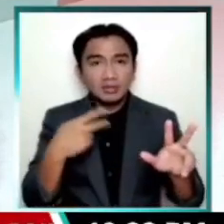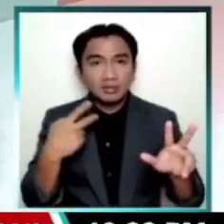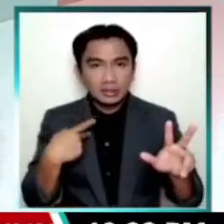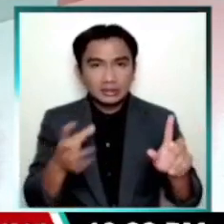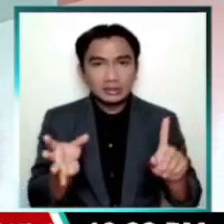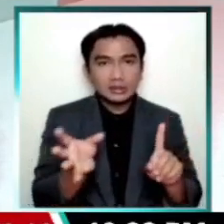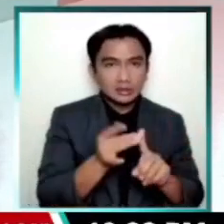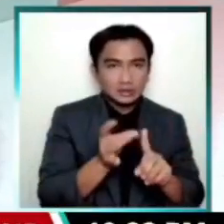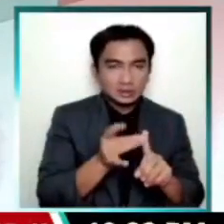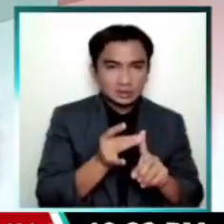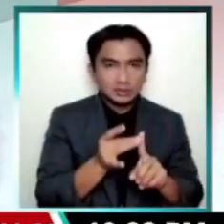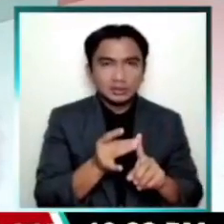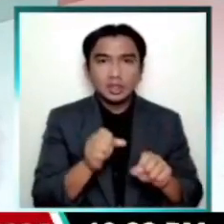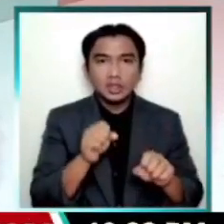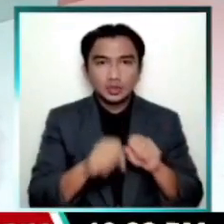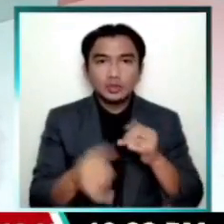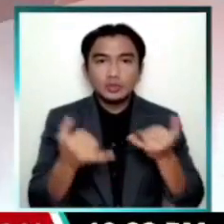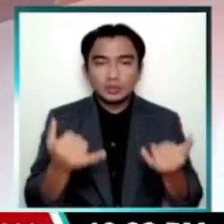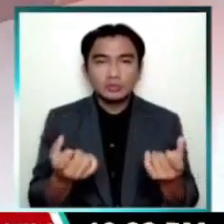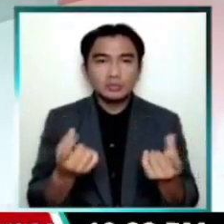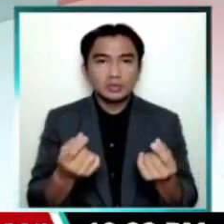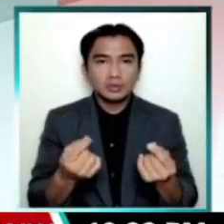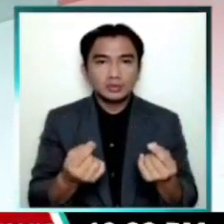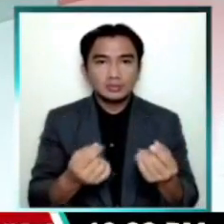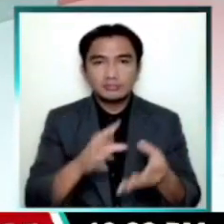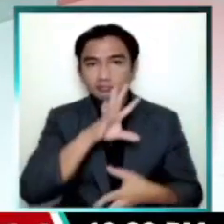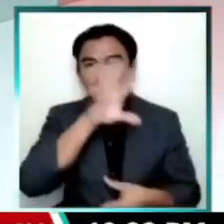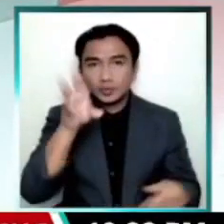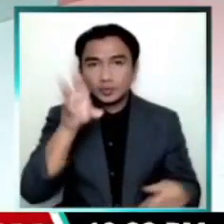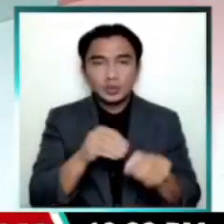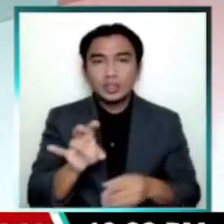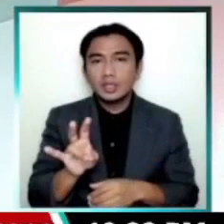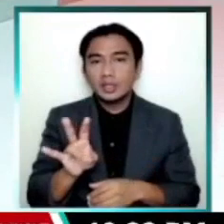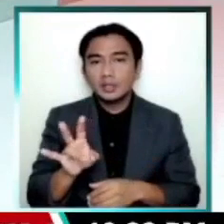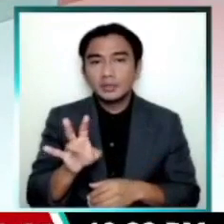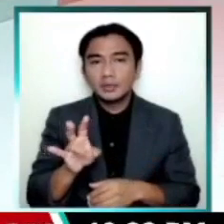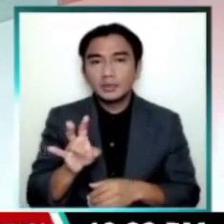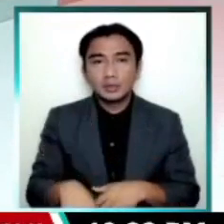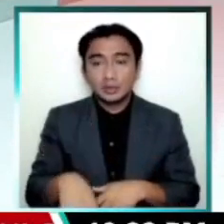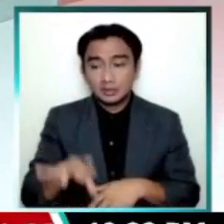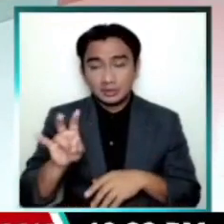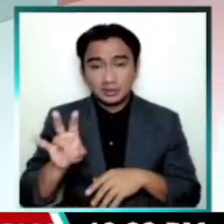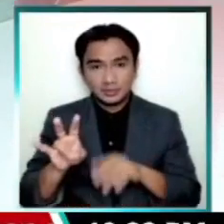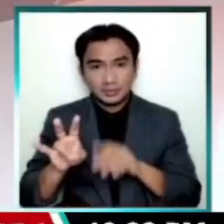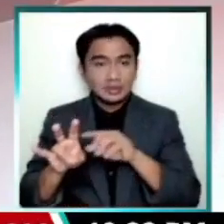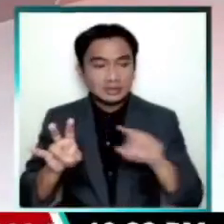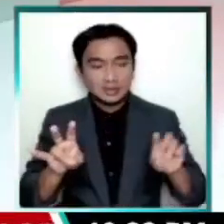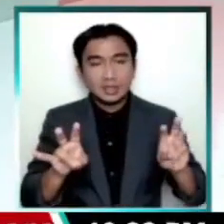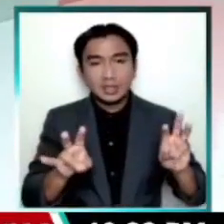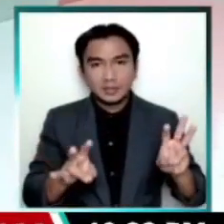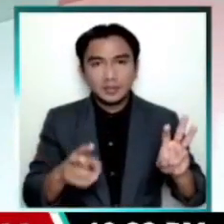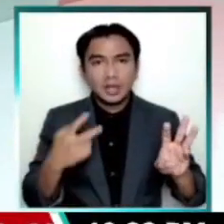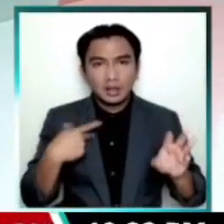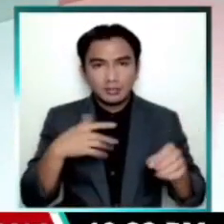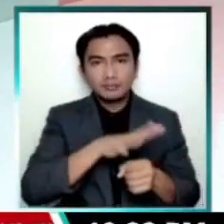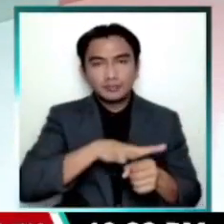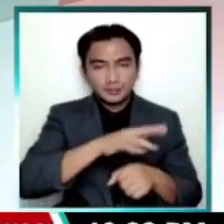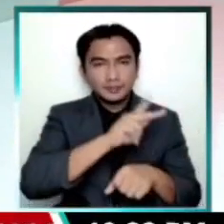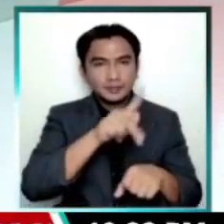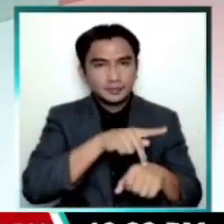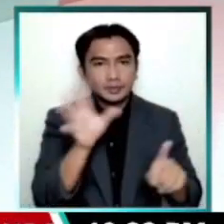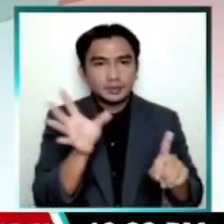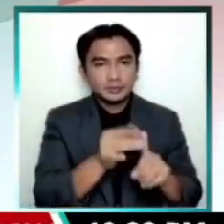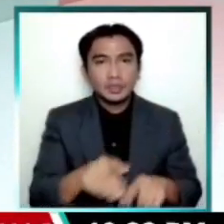BA.2.12.1 kaya 17 na ito ngayon. 16 dyan ay local cases. 2 riyan ang na-detect sa Metro